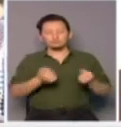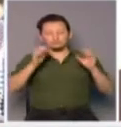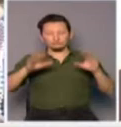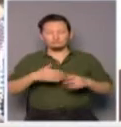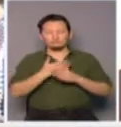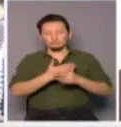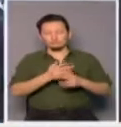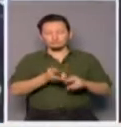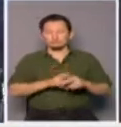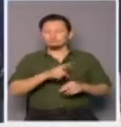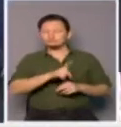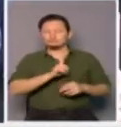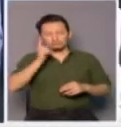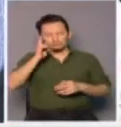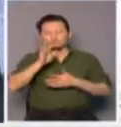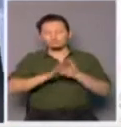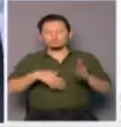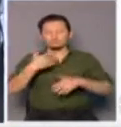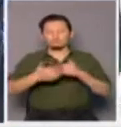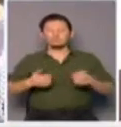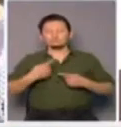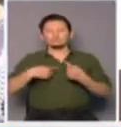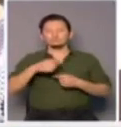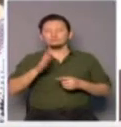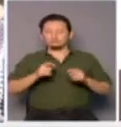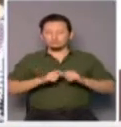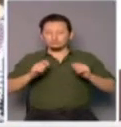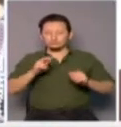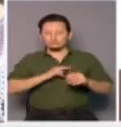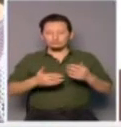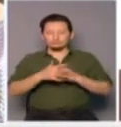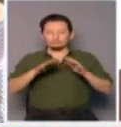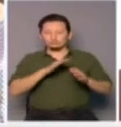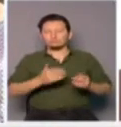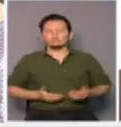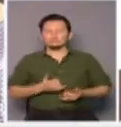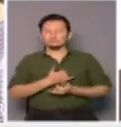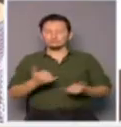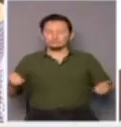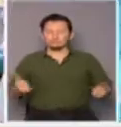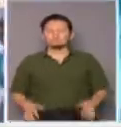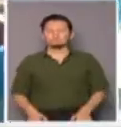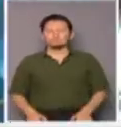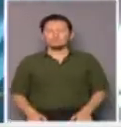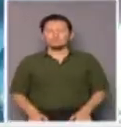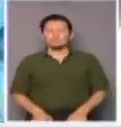закона. Надеемся, что она и дальше будет развивать свой бизнес, откроет новые рабочие места для жителей района.